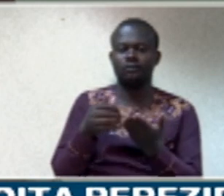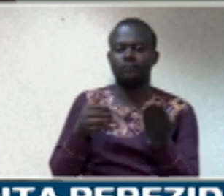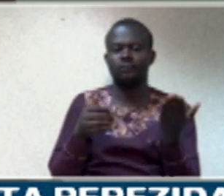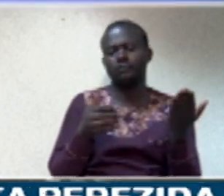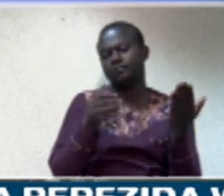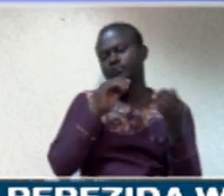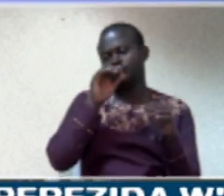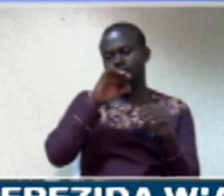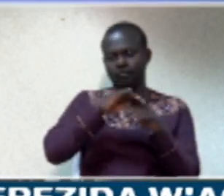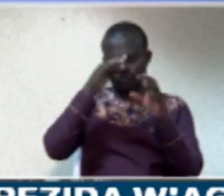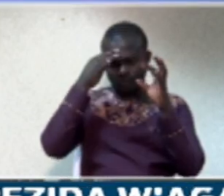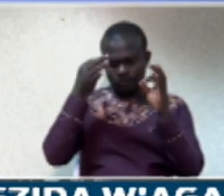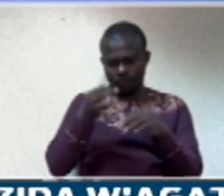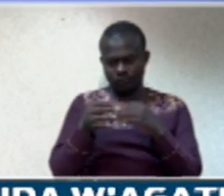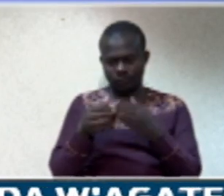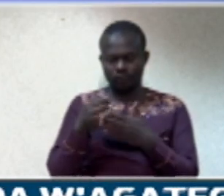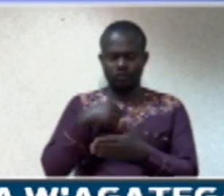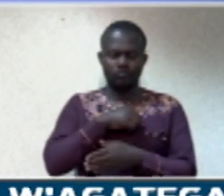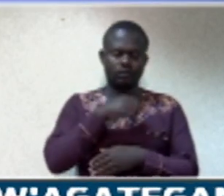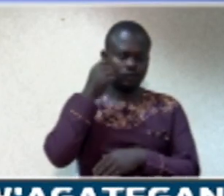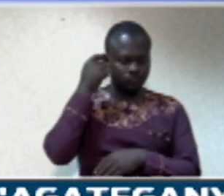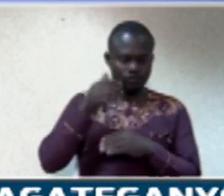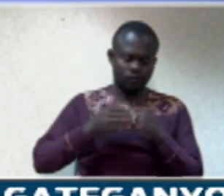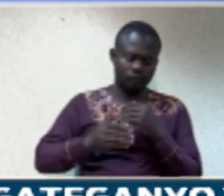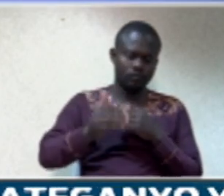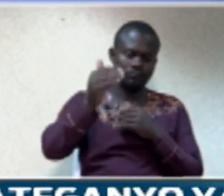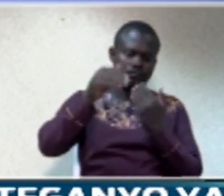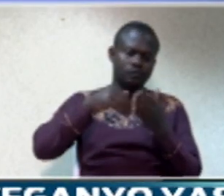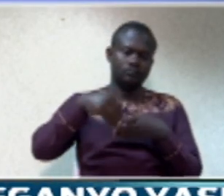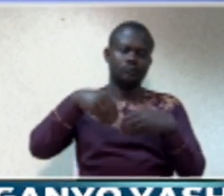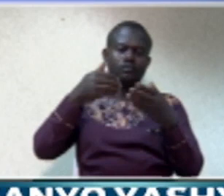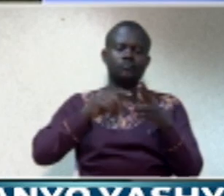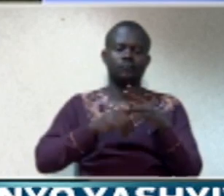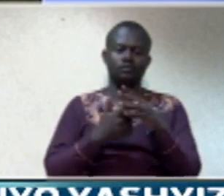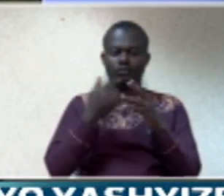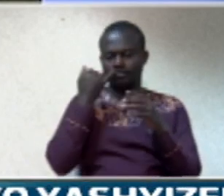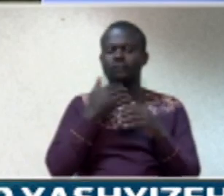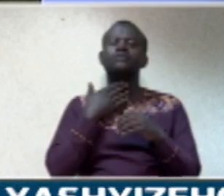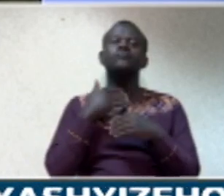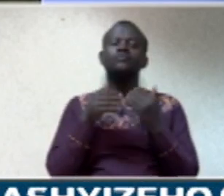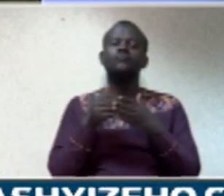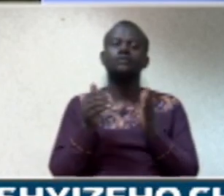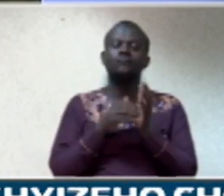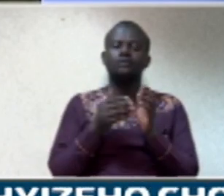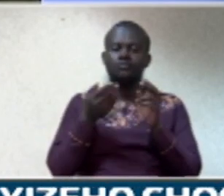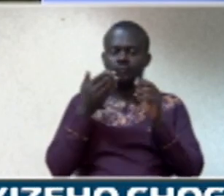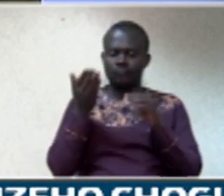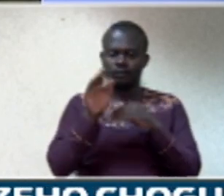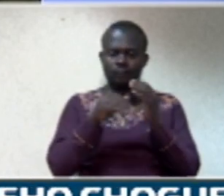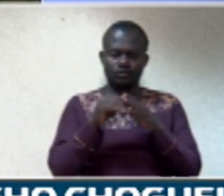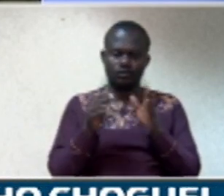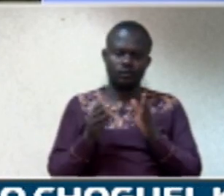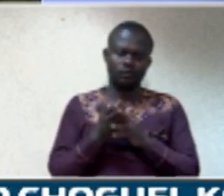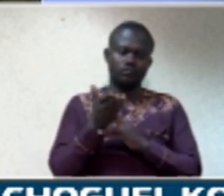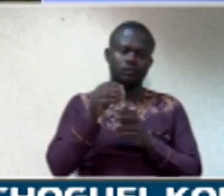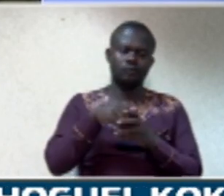ntibatore cya cyemezo ntibakemere icyo gihe rero umushinga usubizwa uwawutangije iyo abyifuje ashobora kongera kugarura anyuze muri za